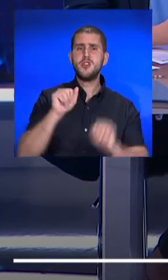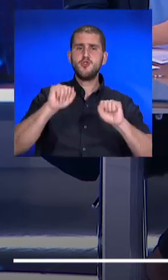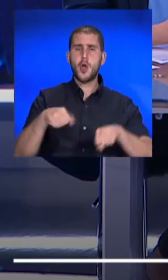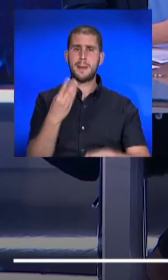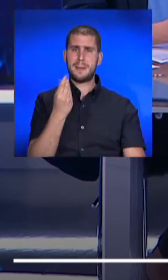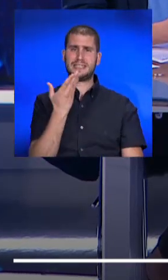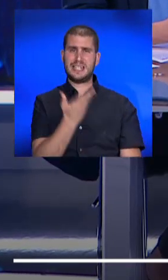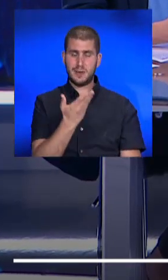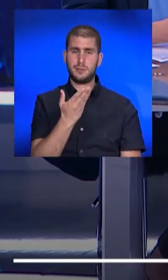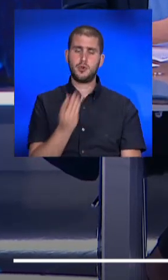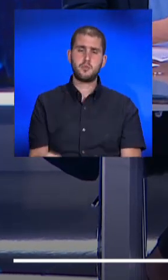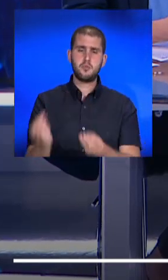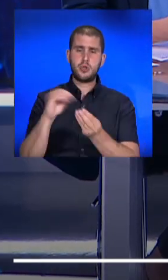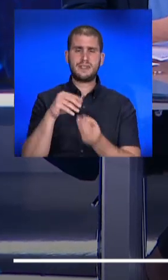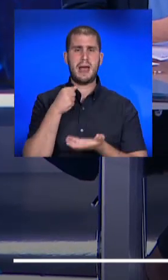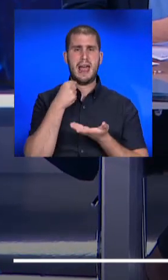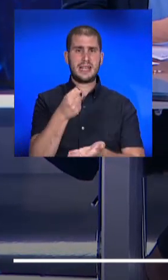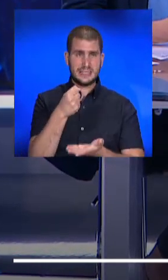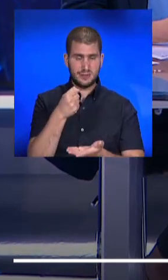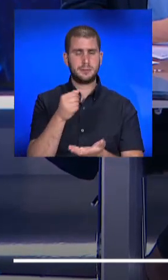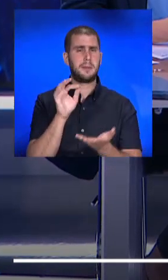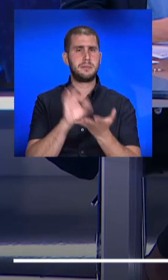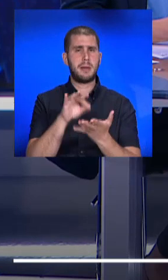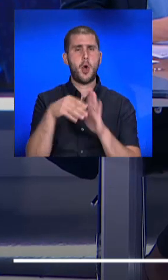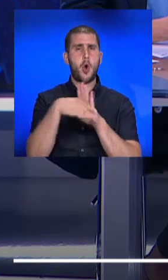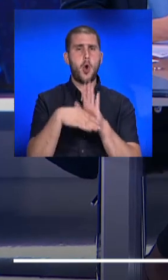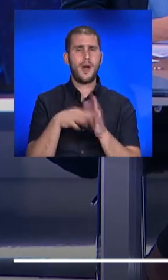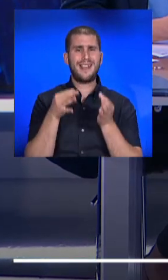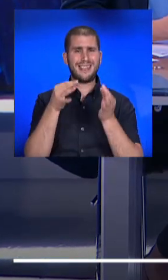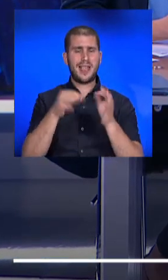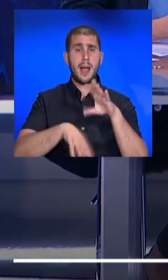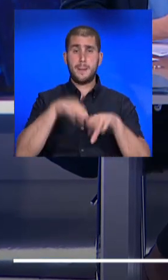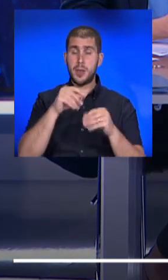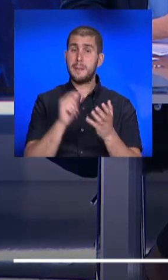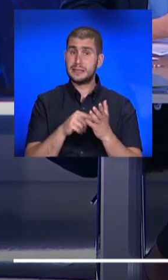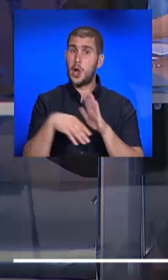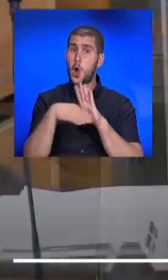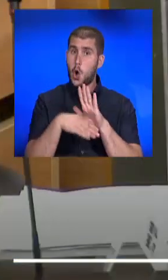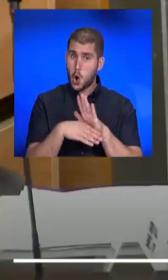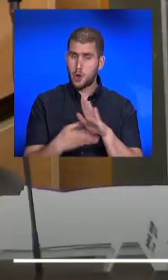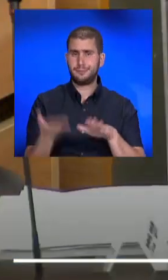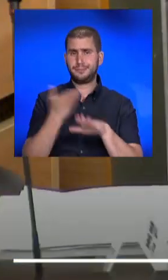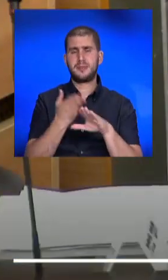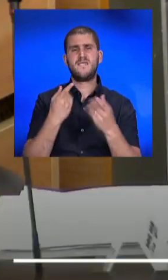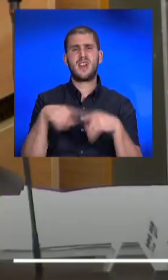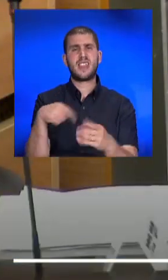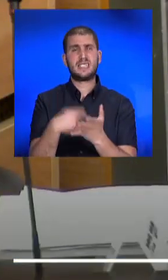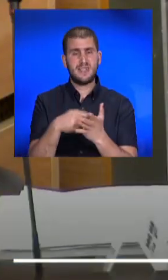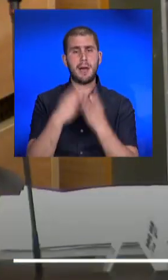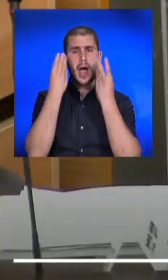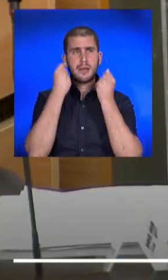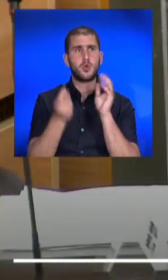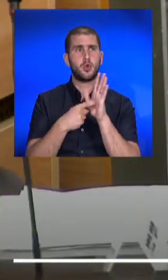האלה שמוסיפים לתקציב במסגרת החוק לדחיית הבחירות, לכן החוק הזה נמצא בוועדת הכספים. החרדים רוצים